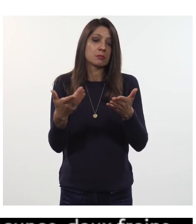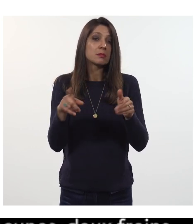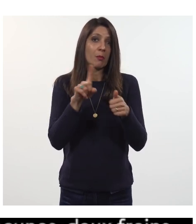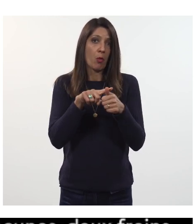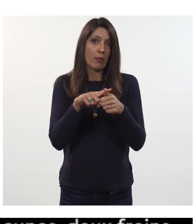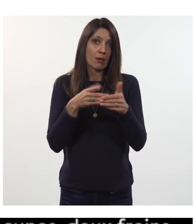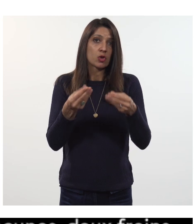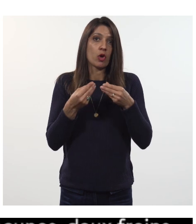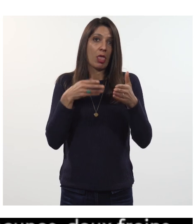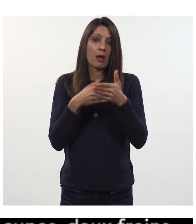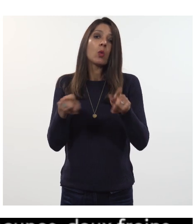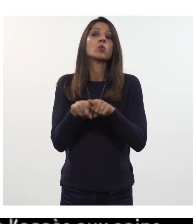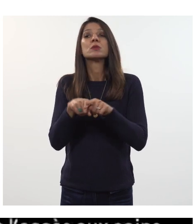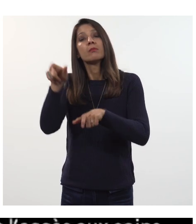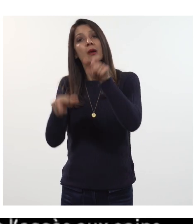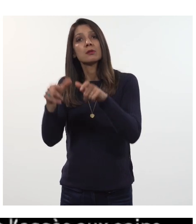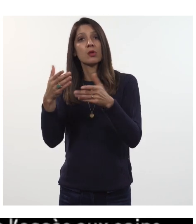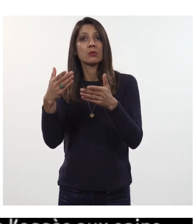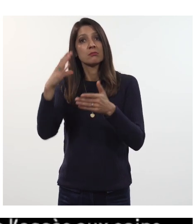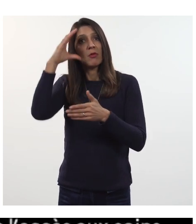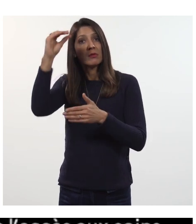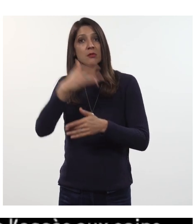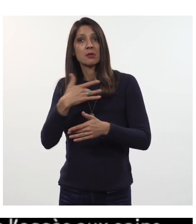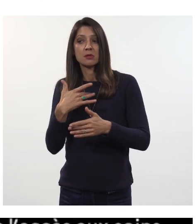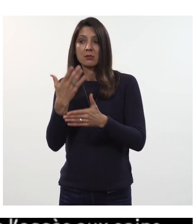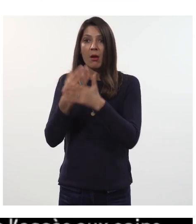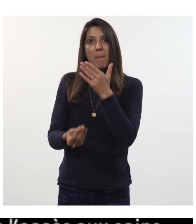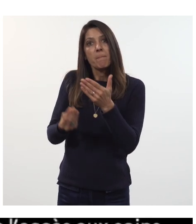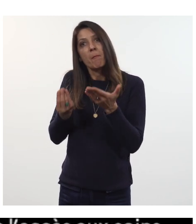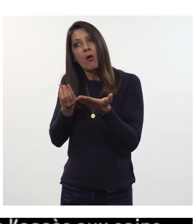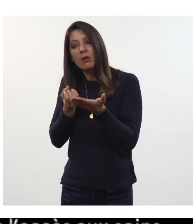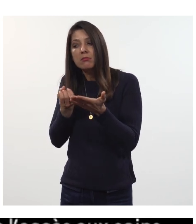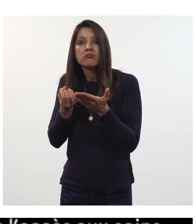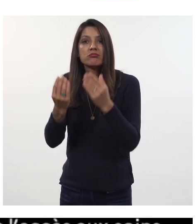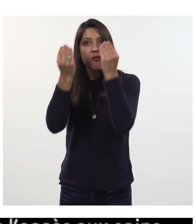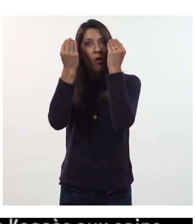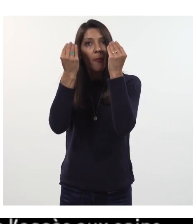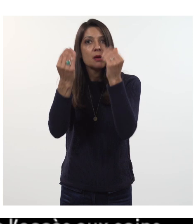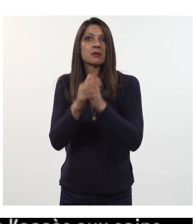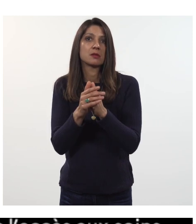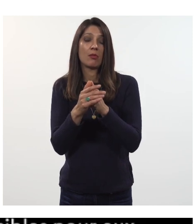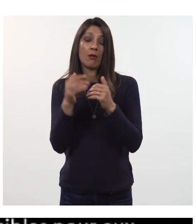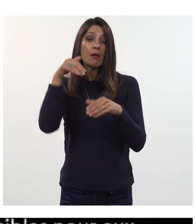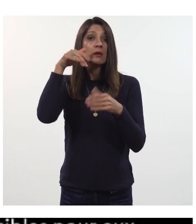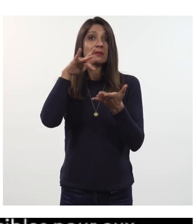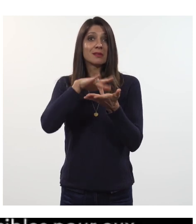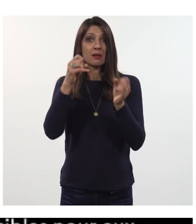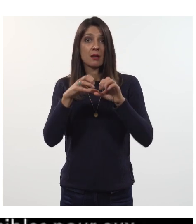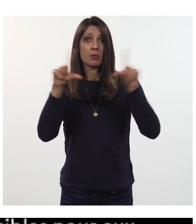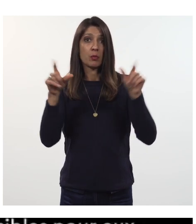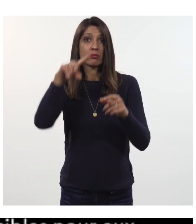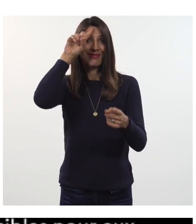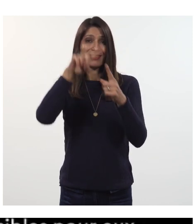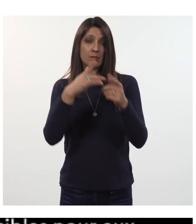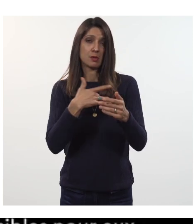des professionnels de santé. L'association travaille donc sur tous les handicaps et sur de nombreux thèmes de santé. Aujourd'hui, nous